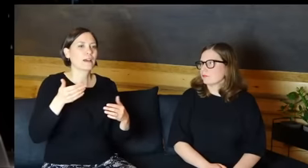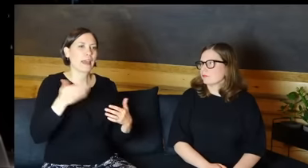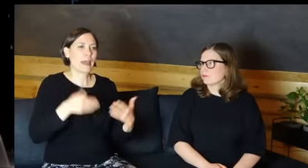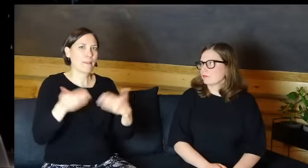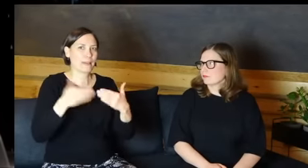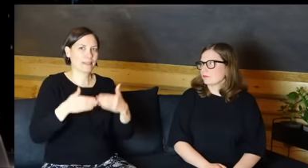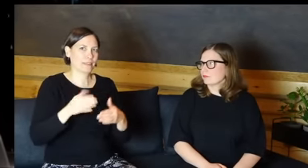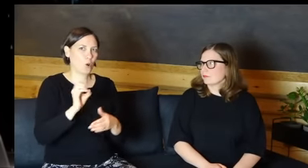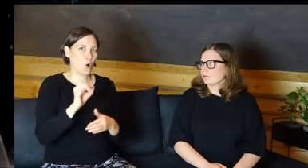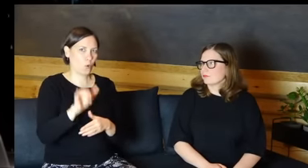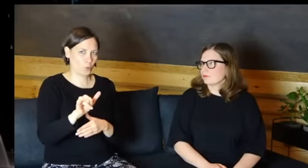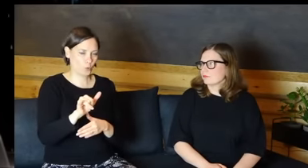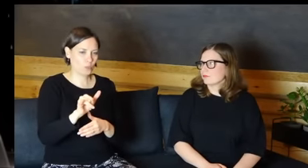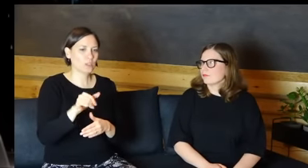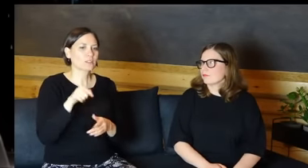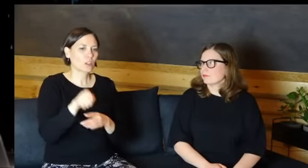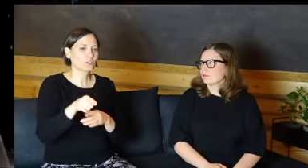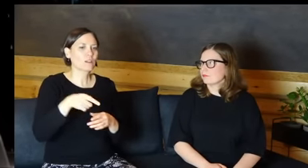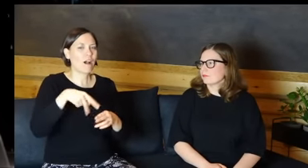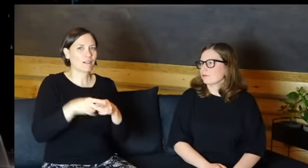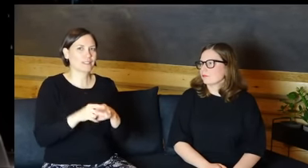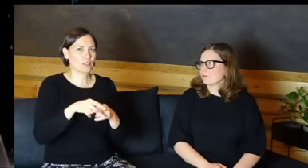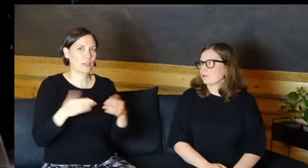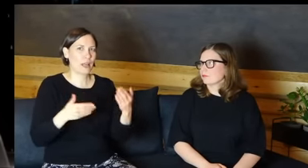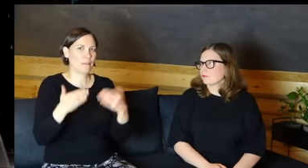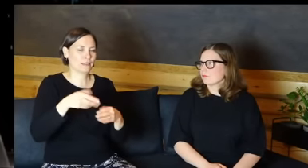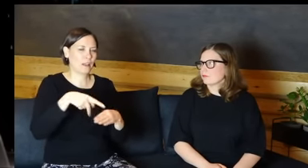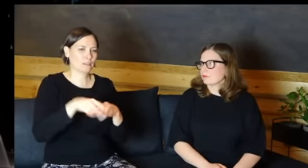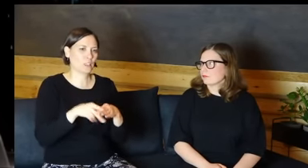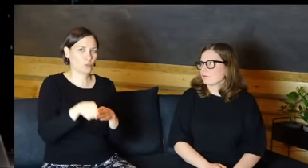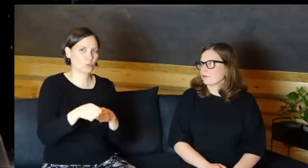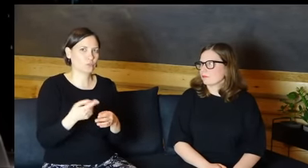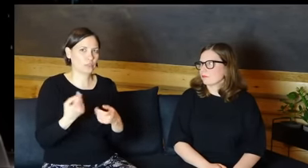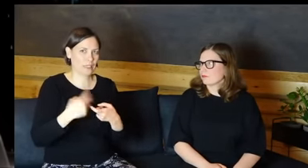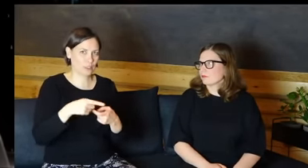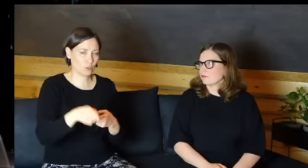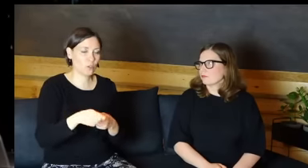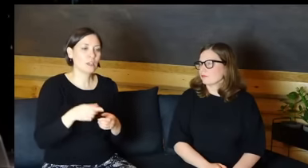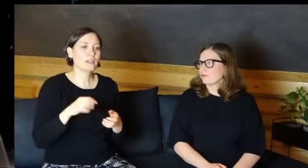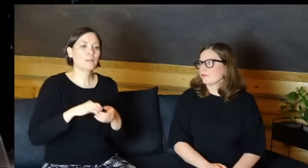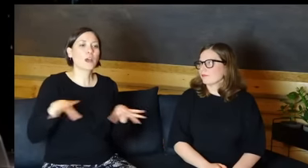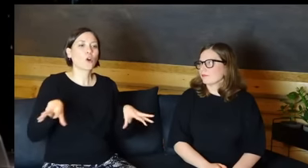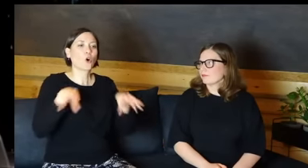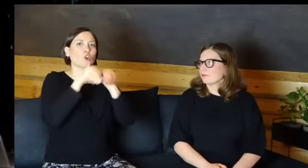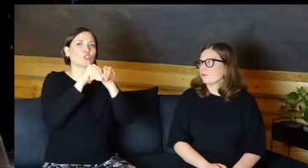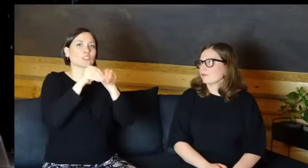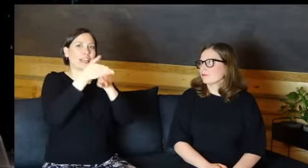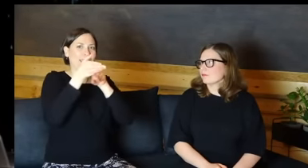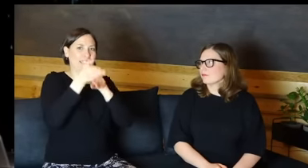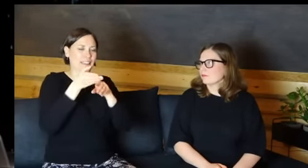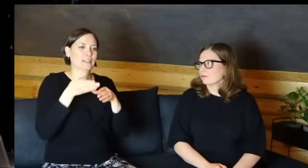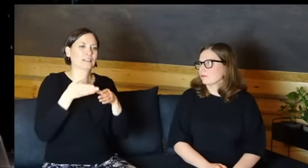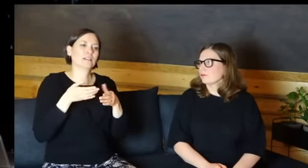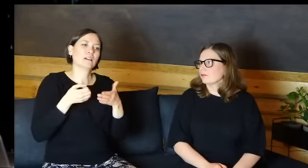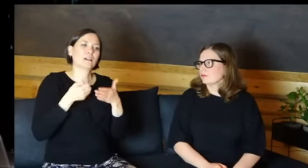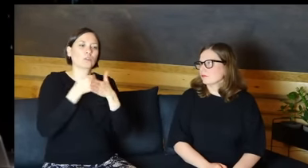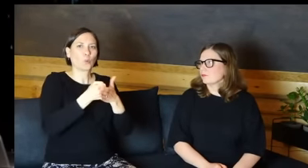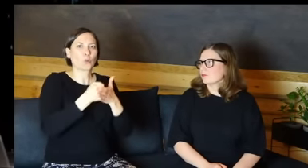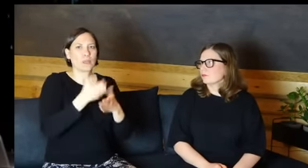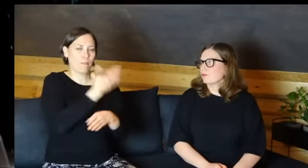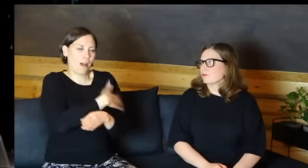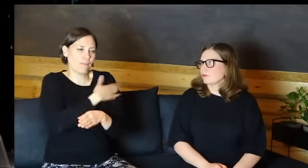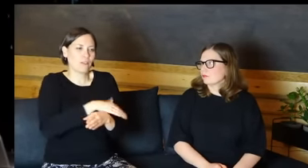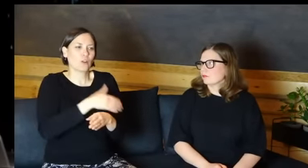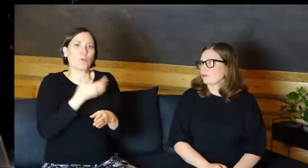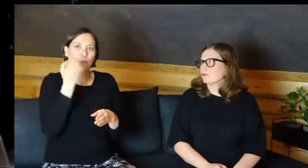keskittyy tähän elementtiasennuksiin, ja tällä pyritään siihen, että tämmöiset konsernin tukipalvelut pystytään sitten järjestämään keskitetysti